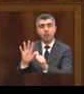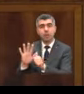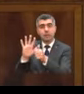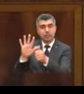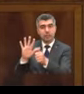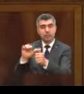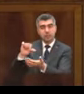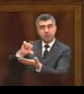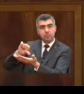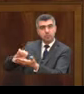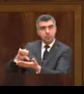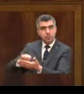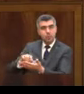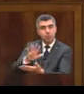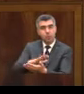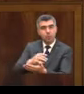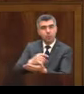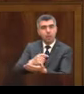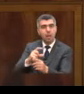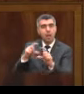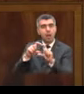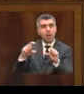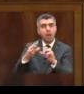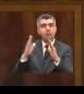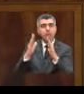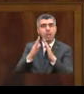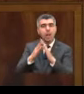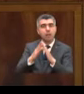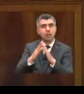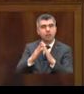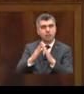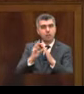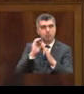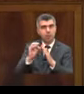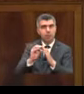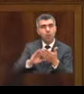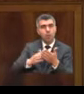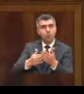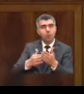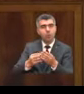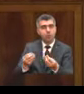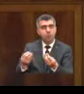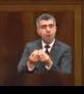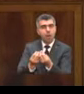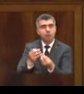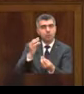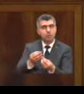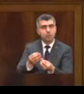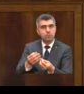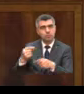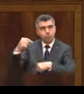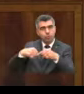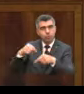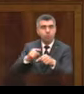63 فضاء الذين تم توزيع عناوينهم على الخط على منصة كلنا معك لتكون جاهزة لاستقبال النساء